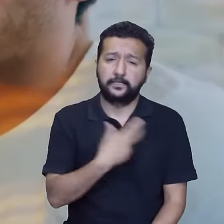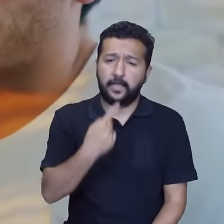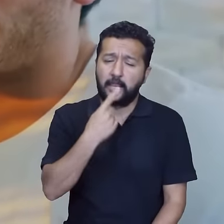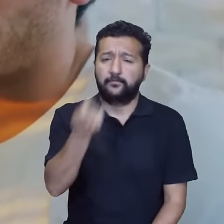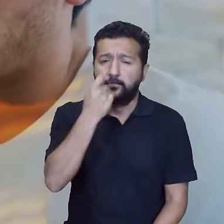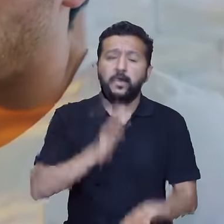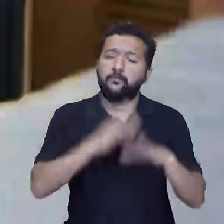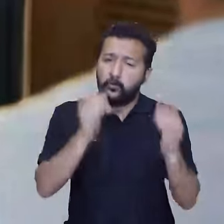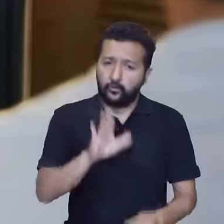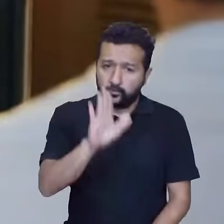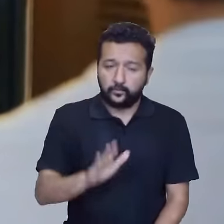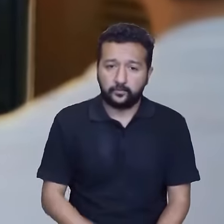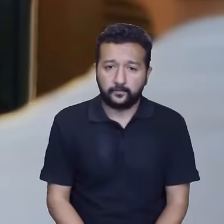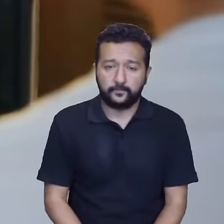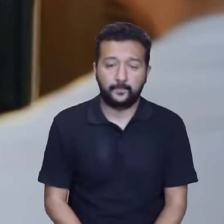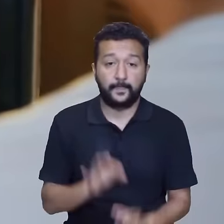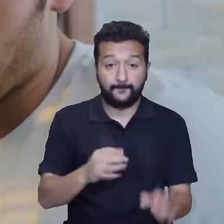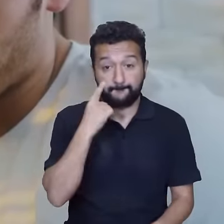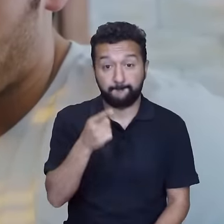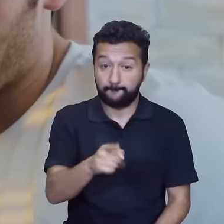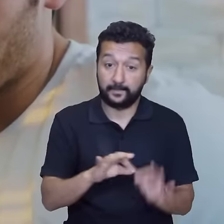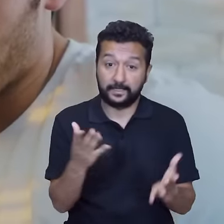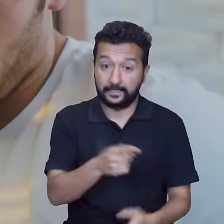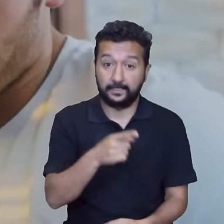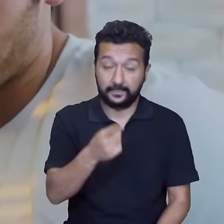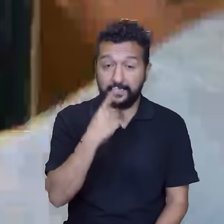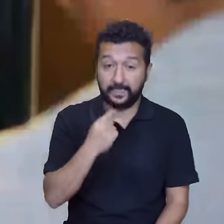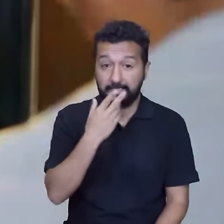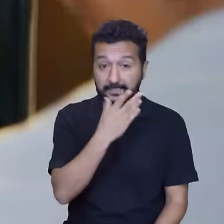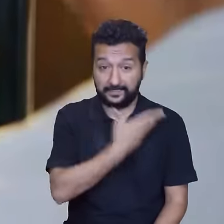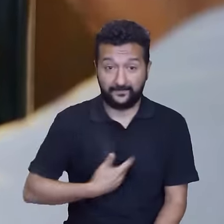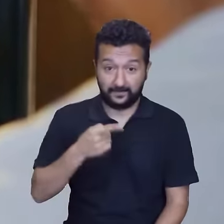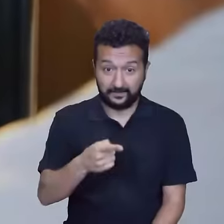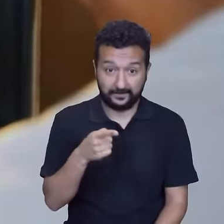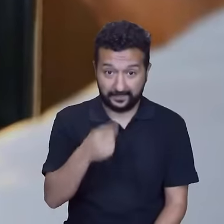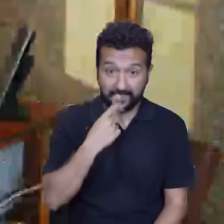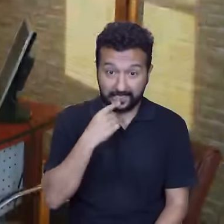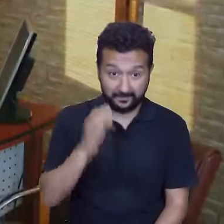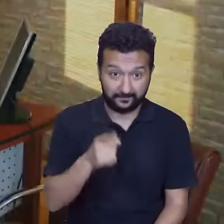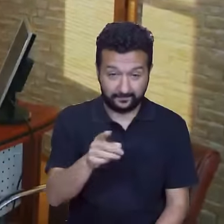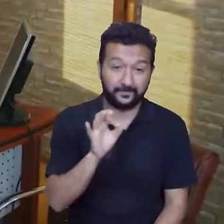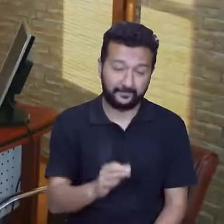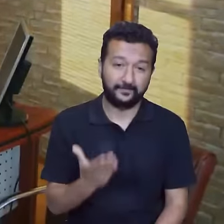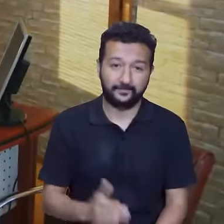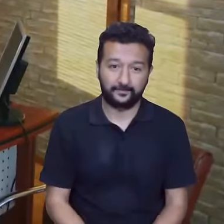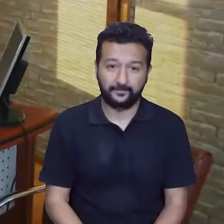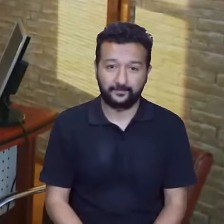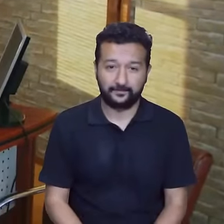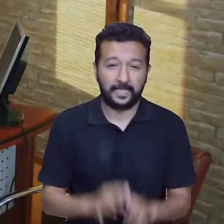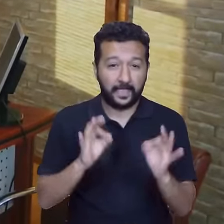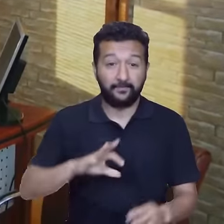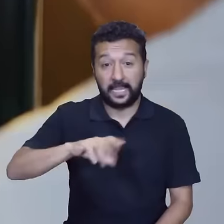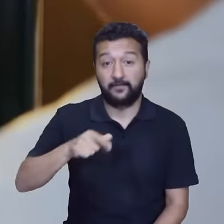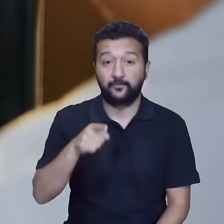laf çarpıp durma ne olur. Hem baksana ne aldım. Cheesecake, bayılırsın. Cheesecake mi? Hı-hı. Hem